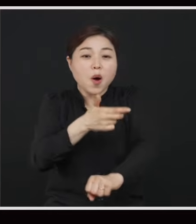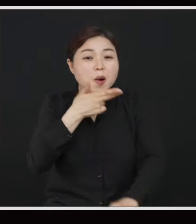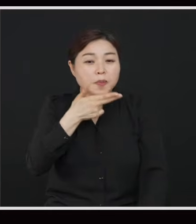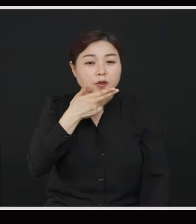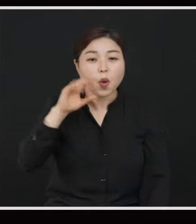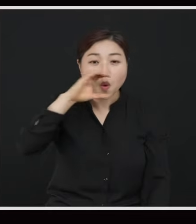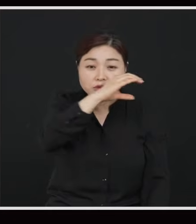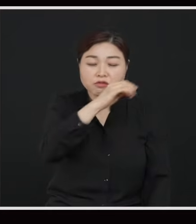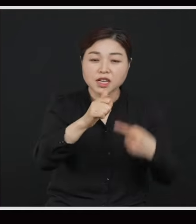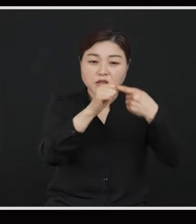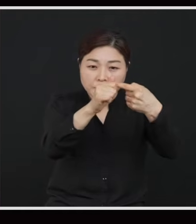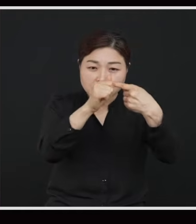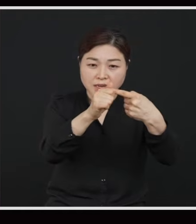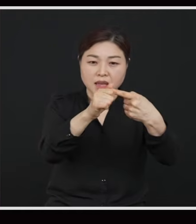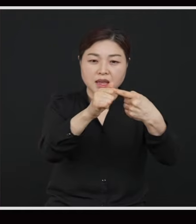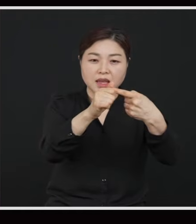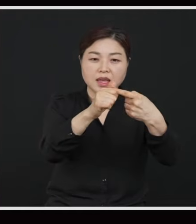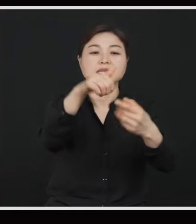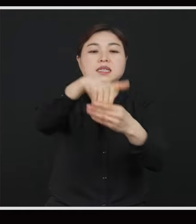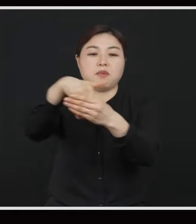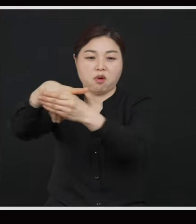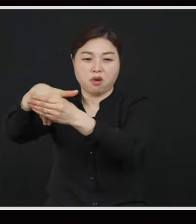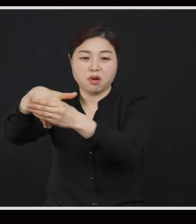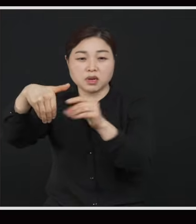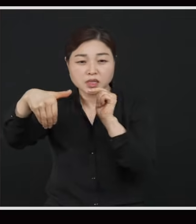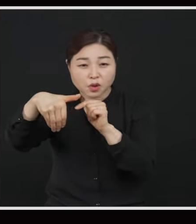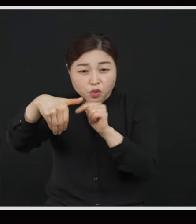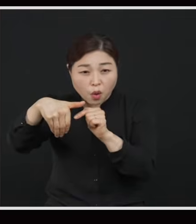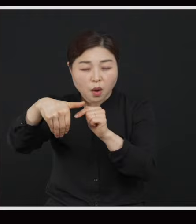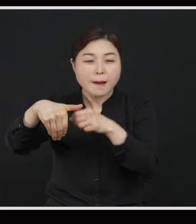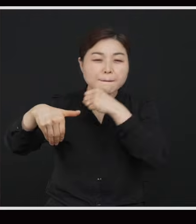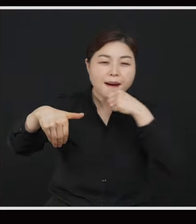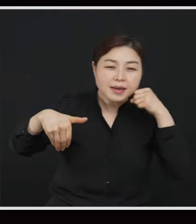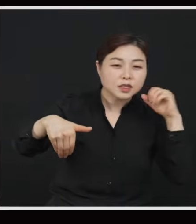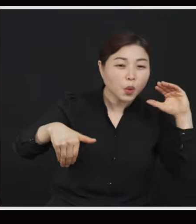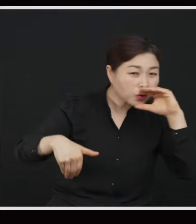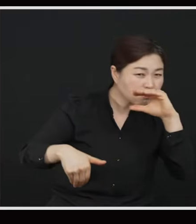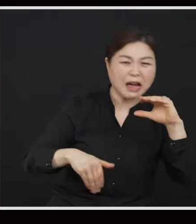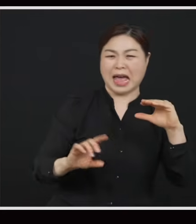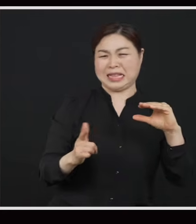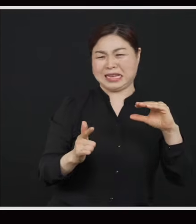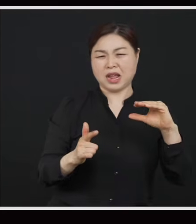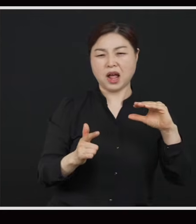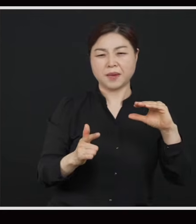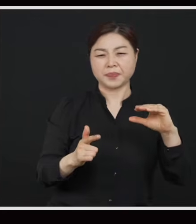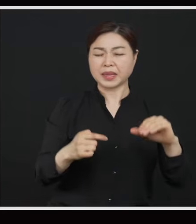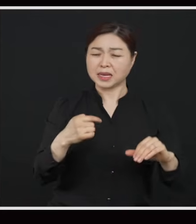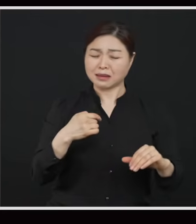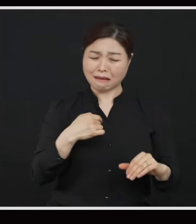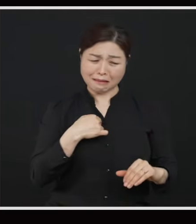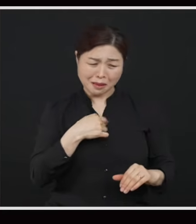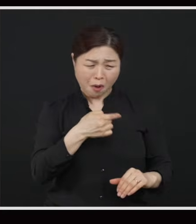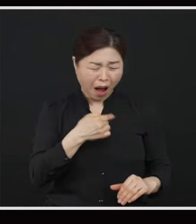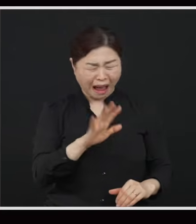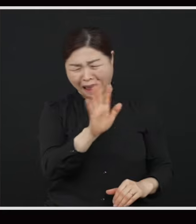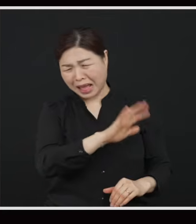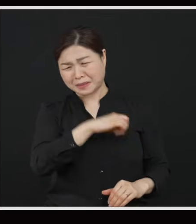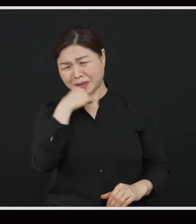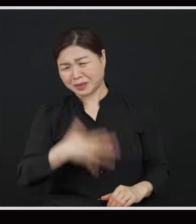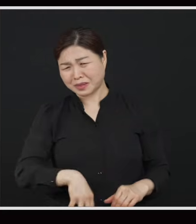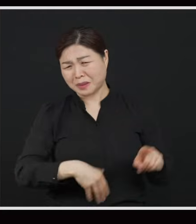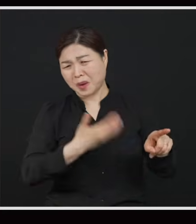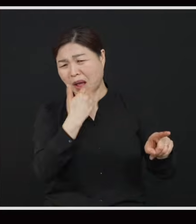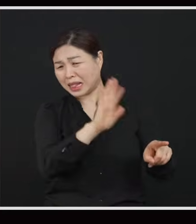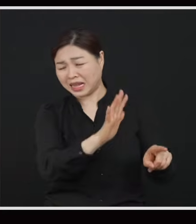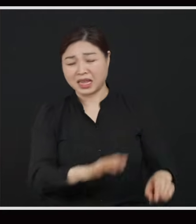들어가는 옥수수가 제1 곡물이에요. 그 옥수수도 맛있는 옥수수가 아니라 저희 같은 사람은 못 먹는 옥수수예요.